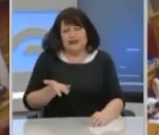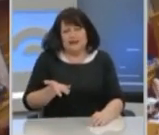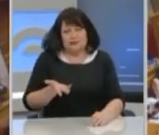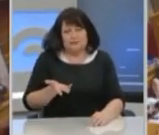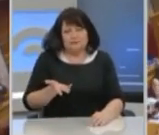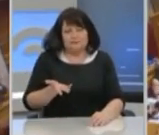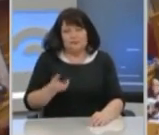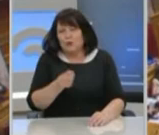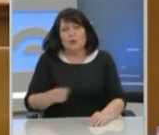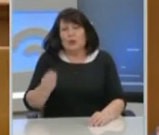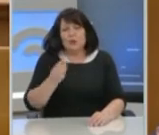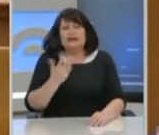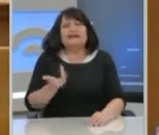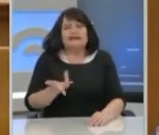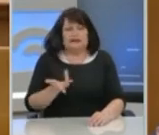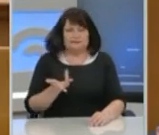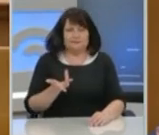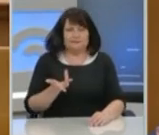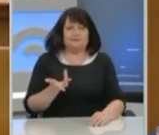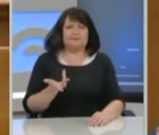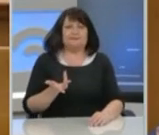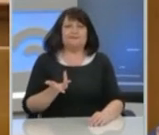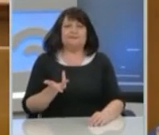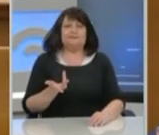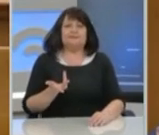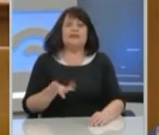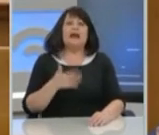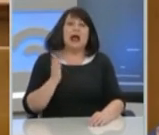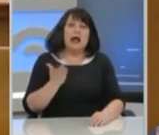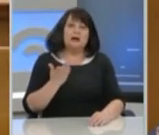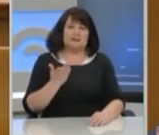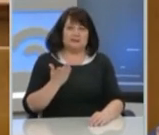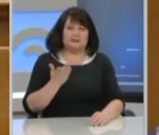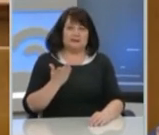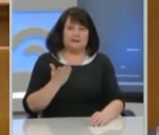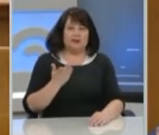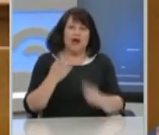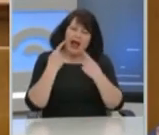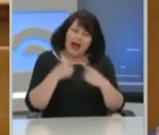κυρίες και κύριοι συνάδελφοι, το πλέον φεδρό είναι ότι αλλάζοντας τροπάρι